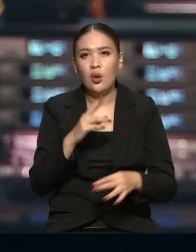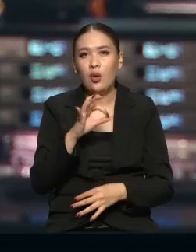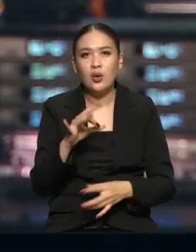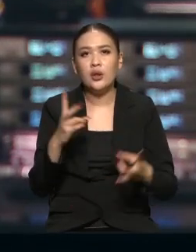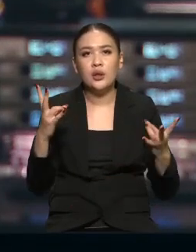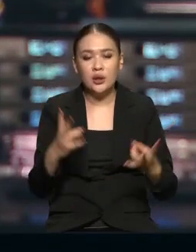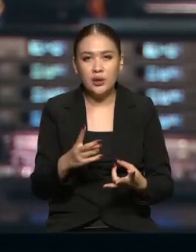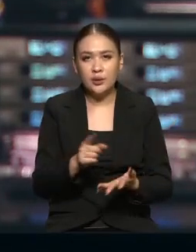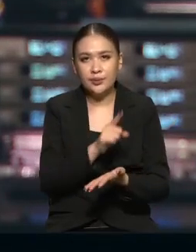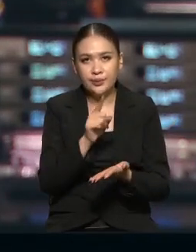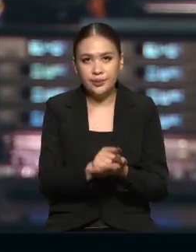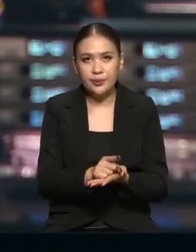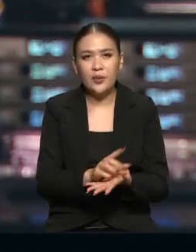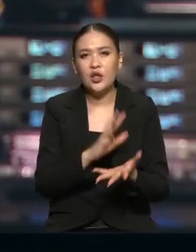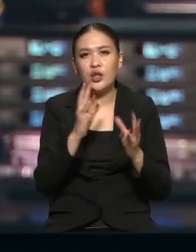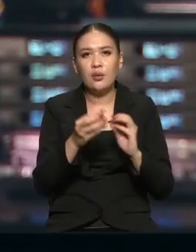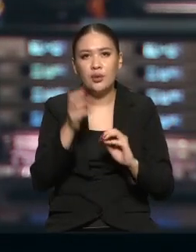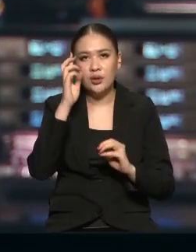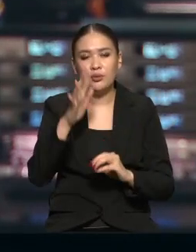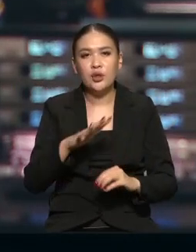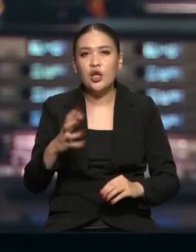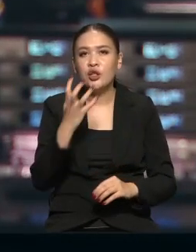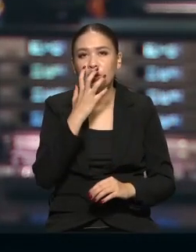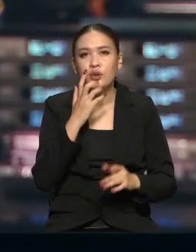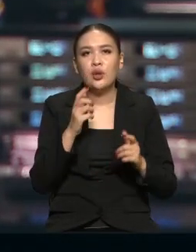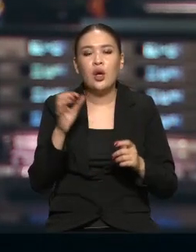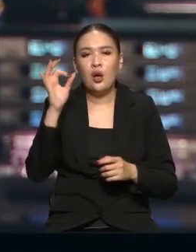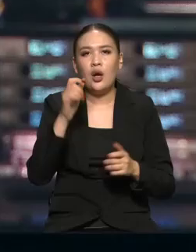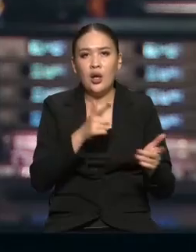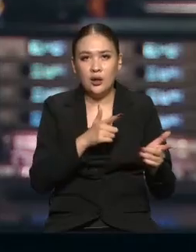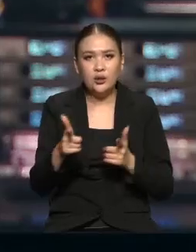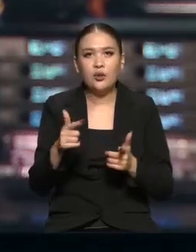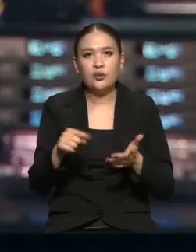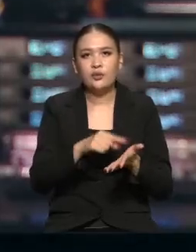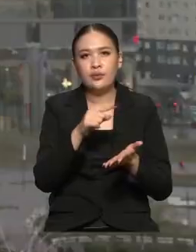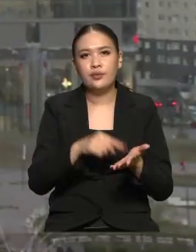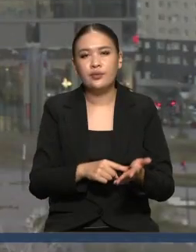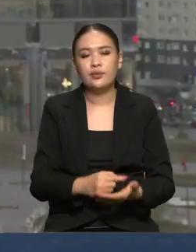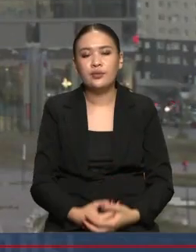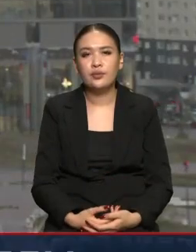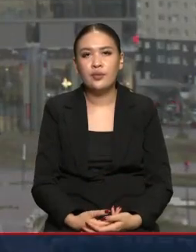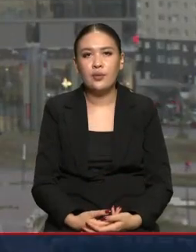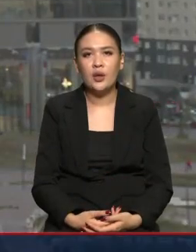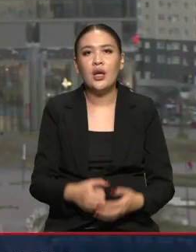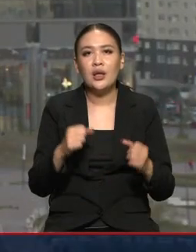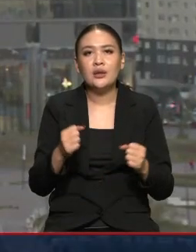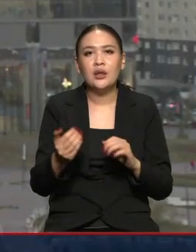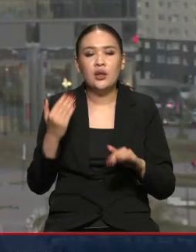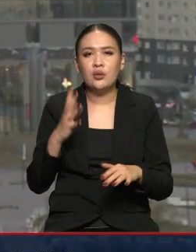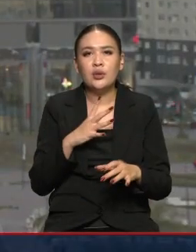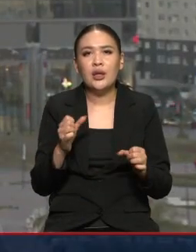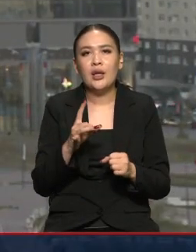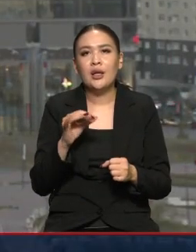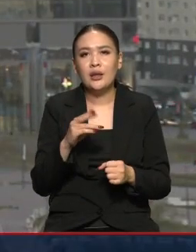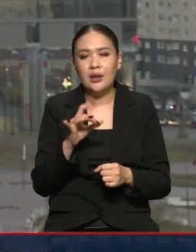болуы тиіс. Жалпы еліміз жылыту маусымына қаншалықты дайын? Тілшіміз тарқатып айтады. Былтыр қыстан қалтырап шыққан Риддер